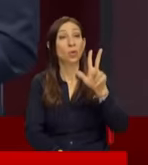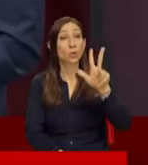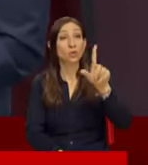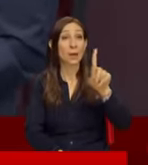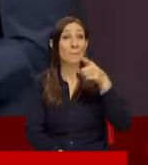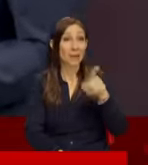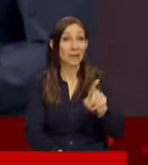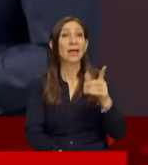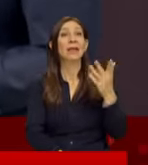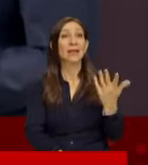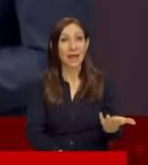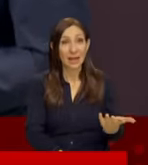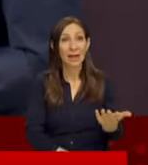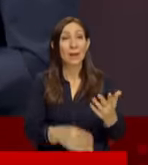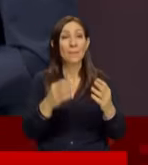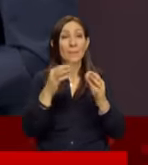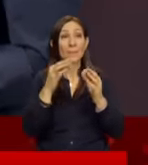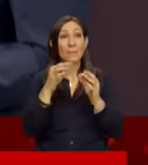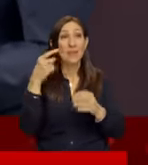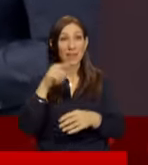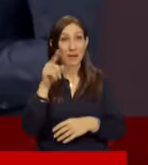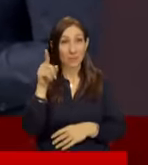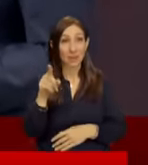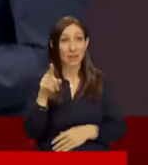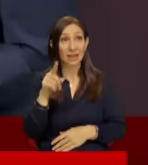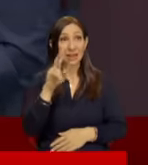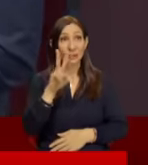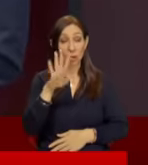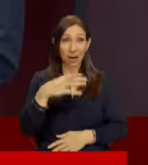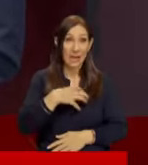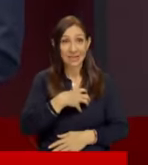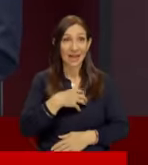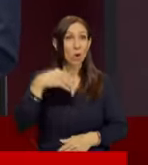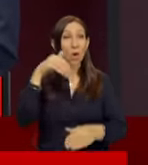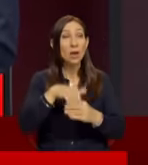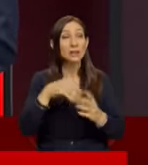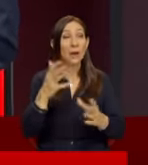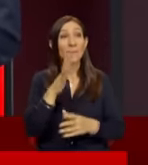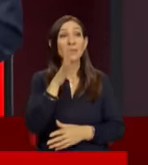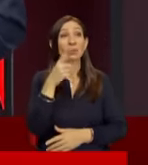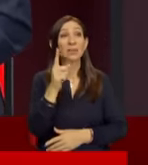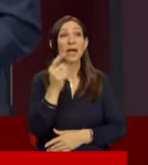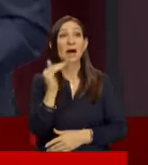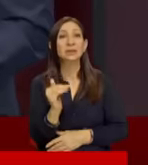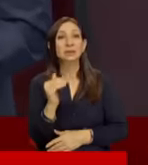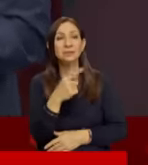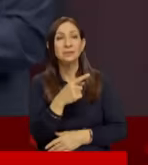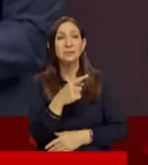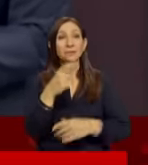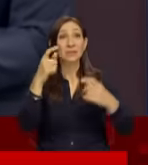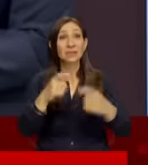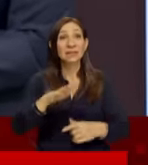3.431.000. Yani Binali Yıldırım'ın 24 Haziran oylarından bile 500 bin daha az. Bir de